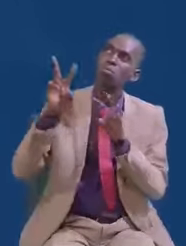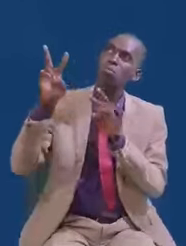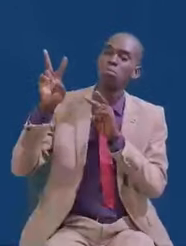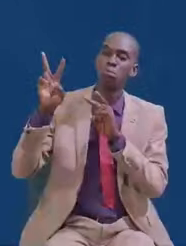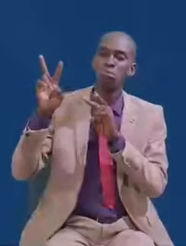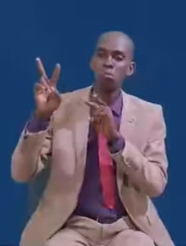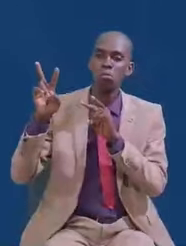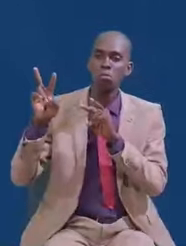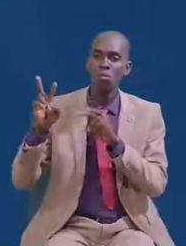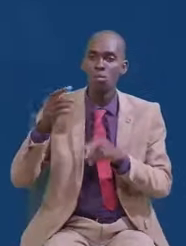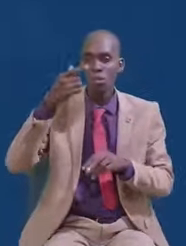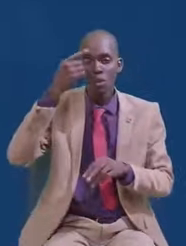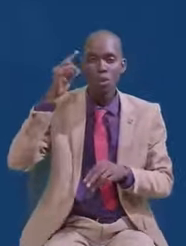Parce qu'il a porté les meurtrissures.